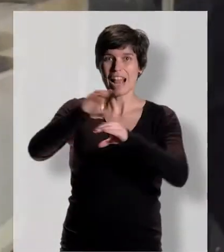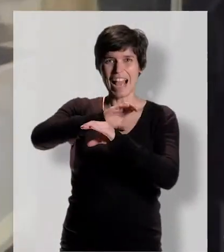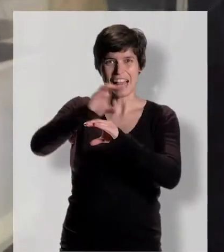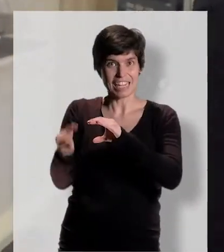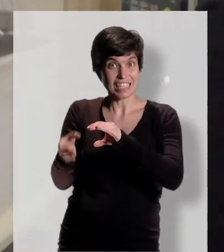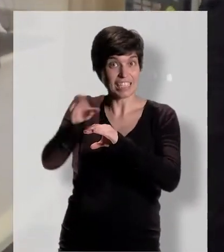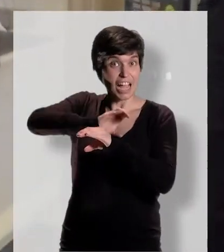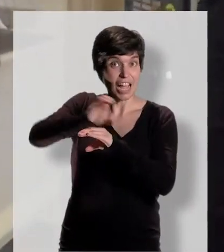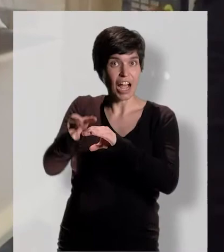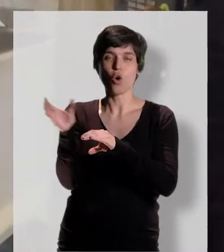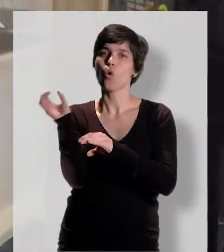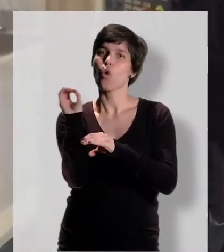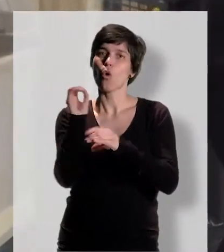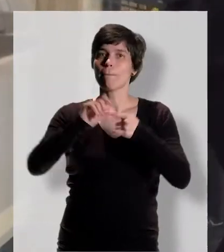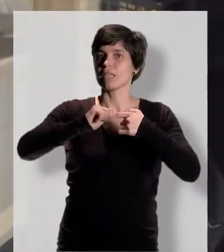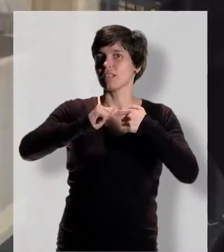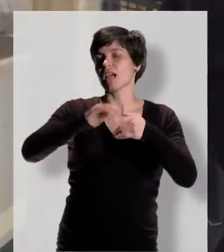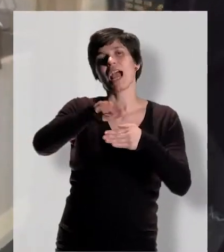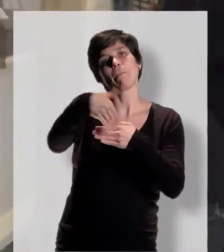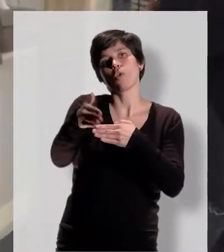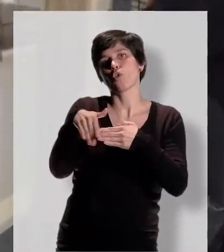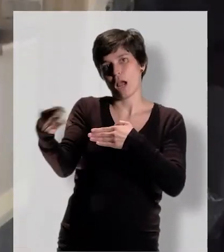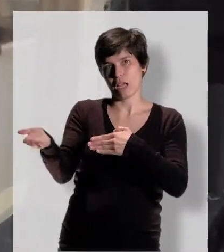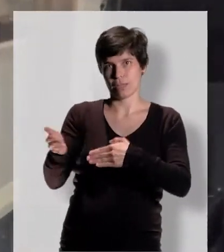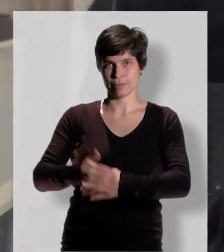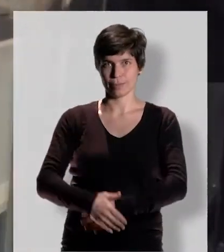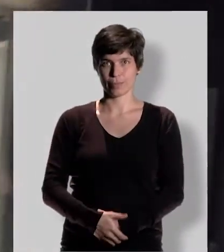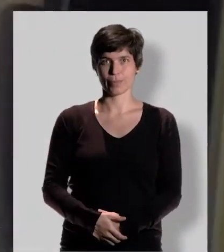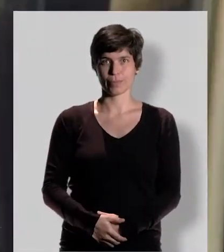karkasa edo kanpoko piezak.